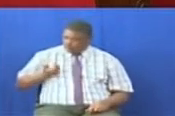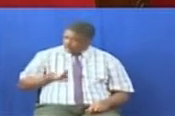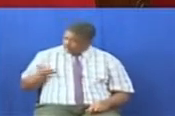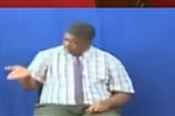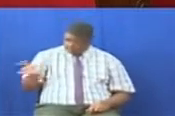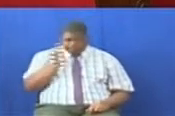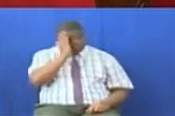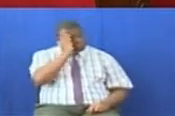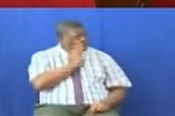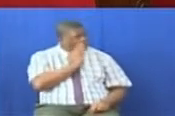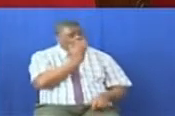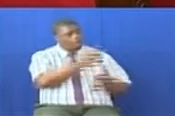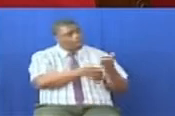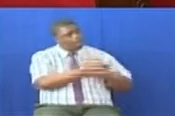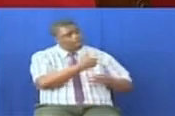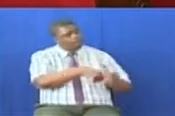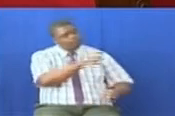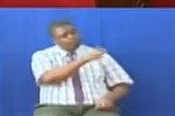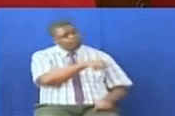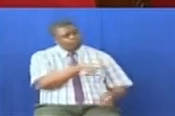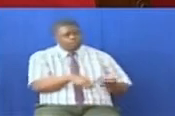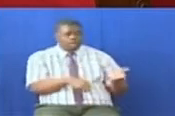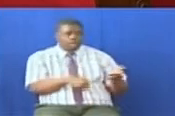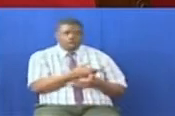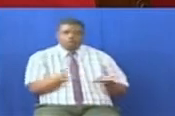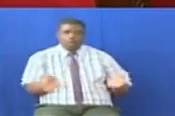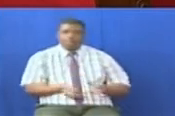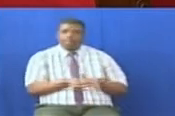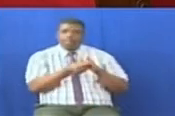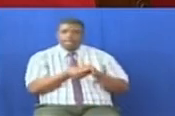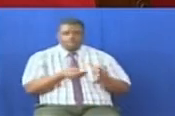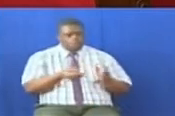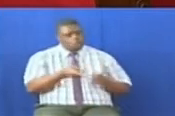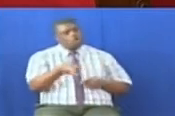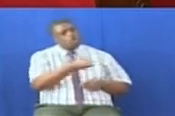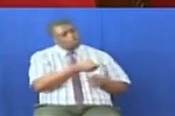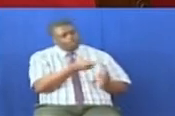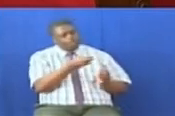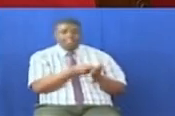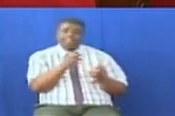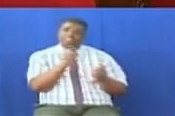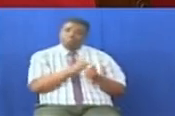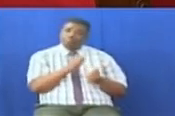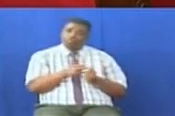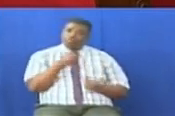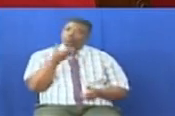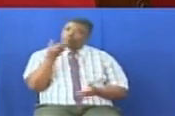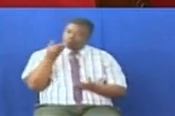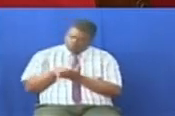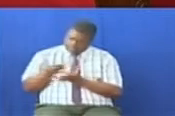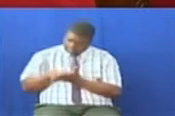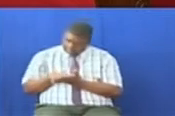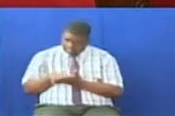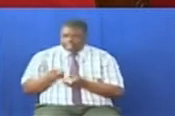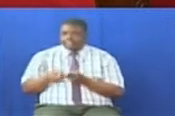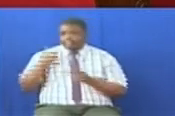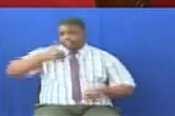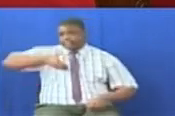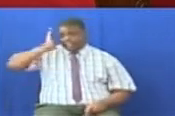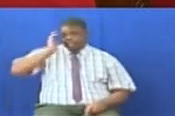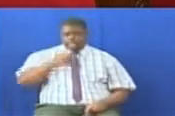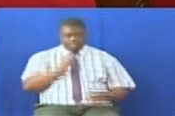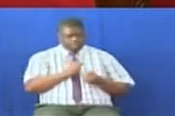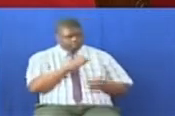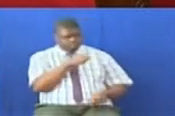hawana dhamana ya kukopa katika vyombo vya fedha. Niombe sana serikali kwa mara nyingine tena iangalie jambo